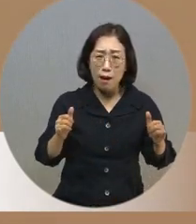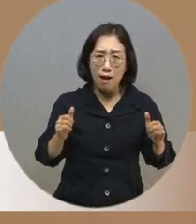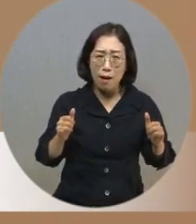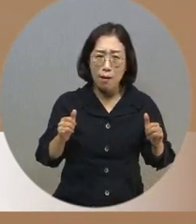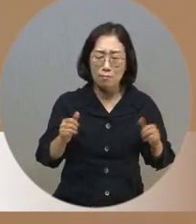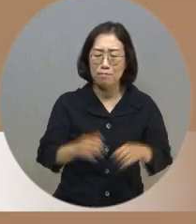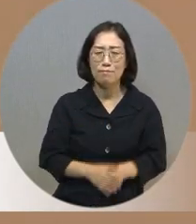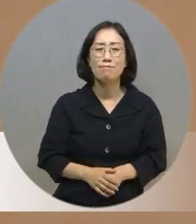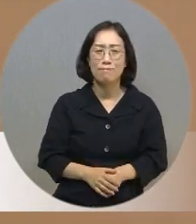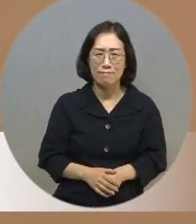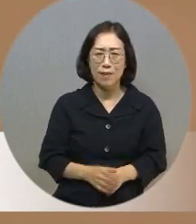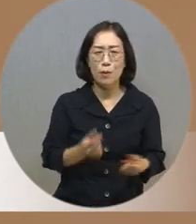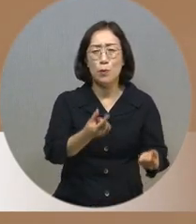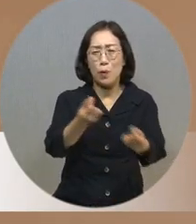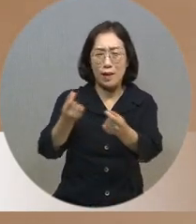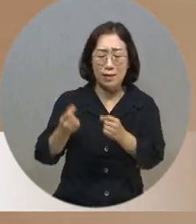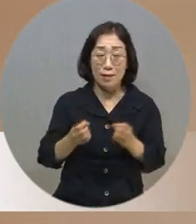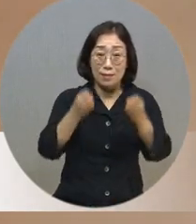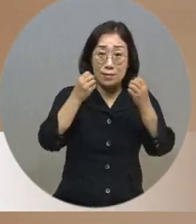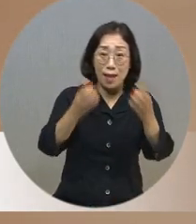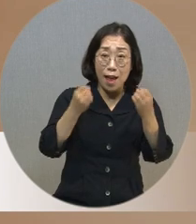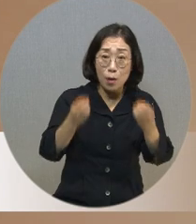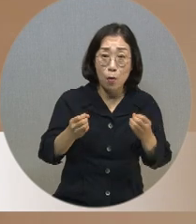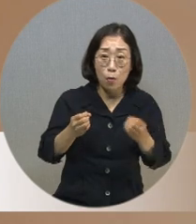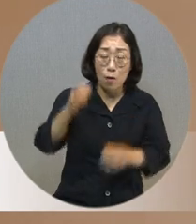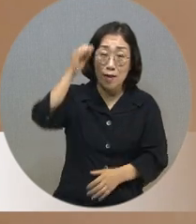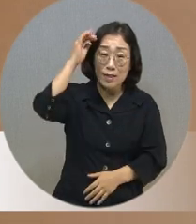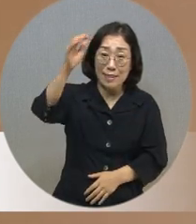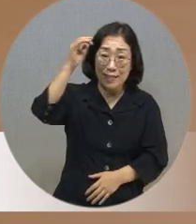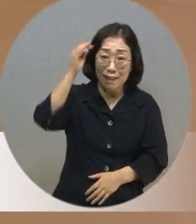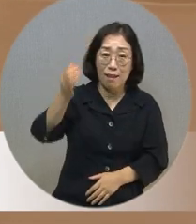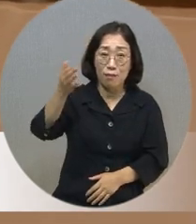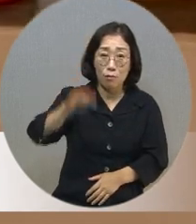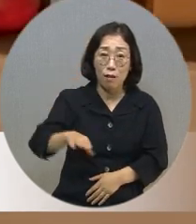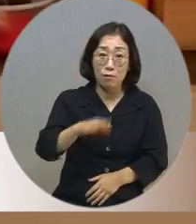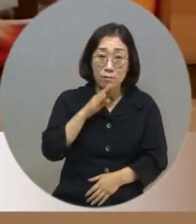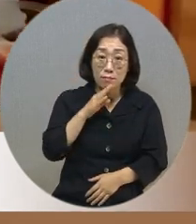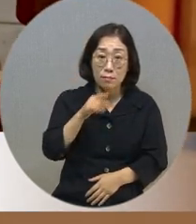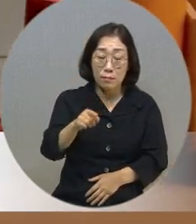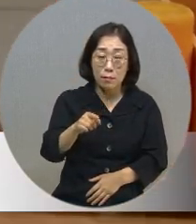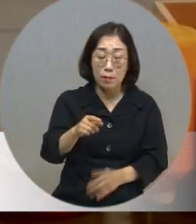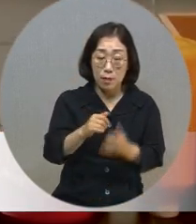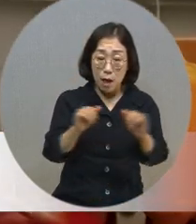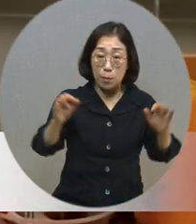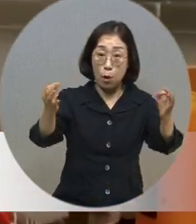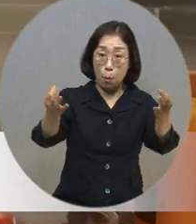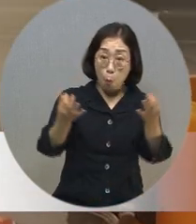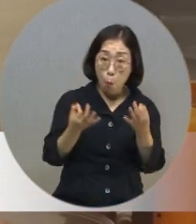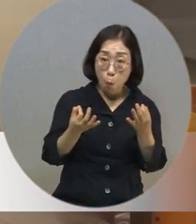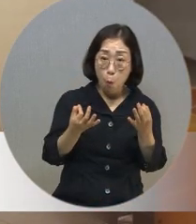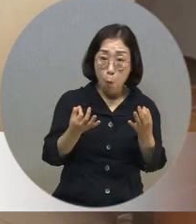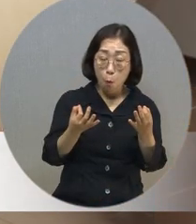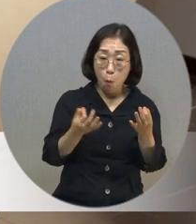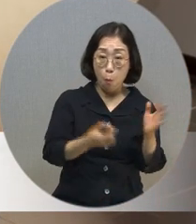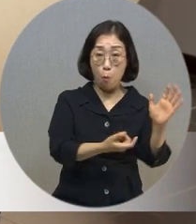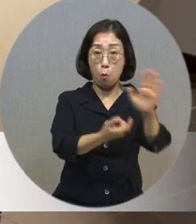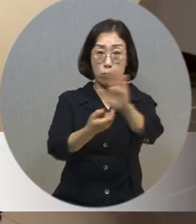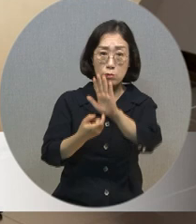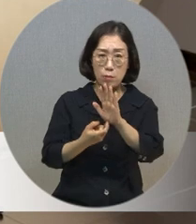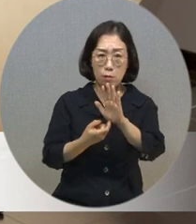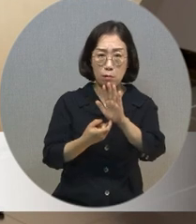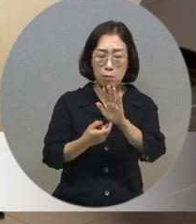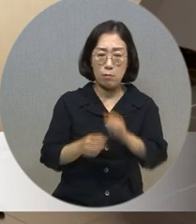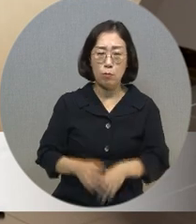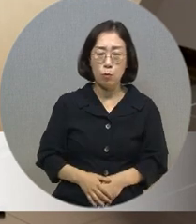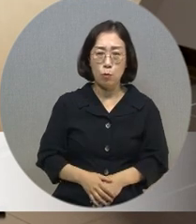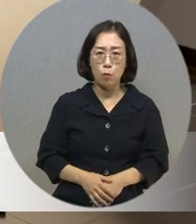때문에 새로운 것에 항상 갈망하면서도 이거를 많은 사람들 앞에서 공개를 했을 때